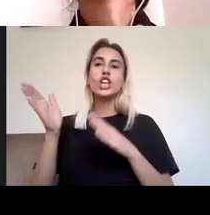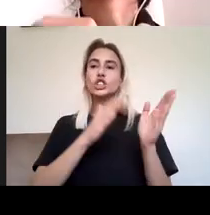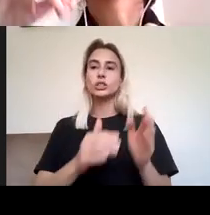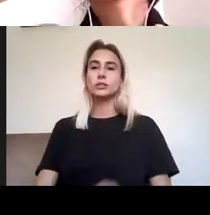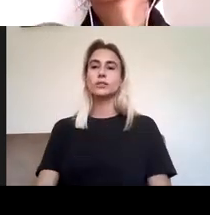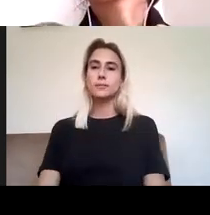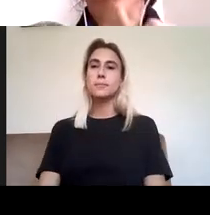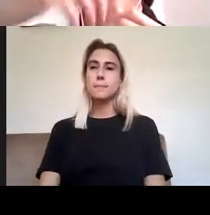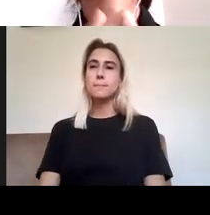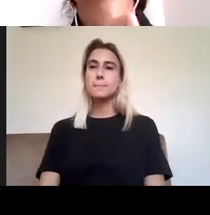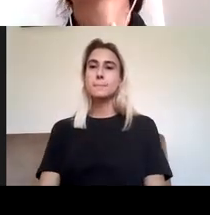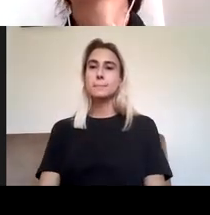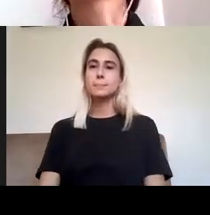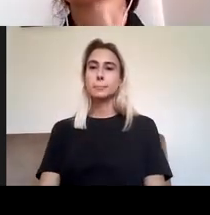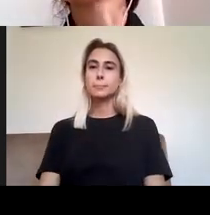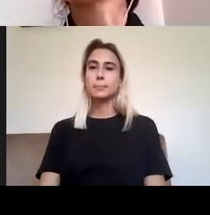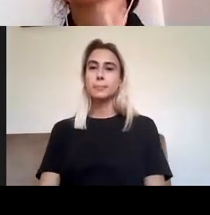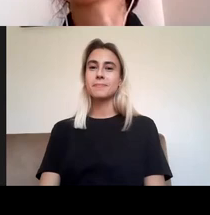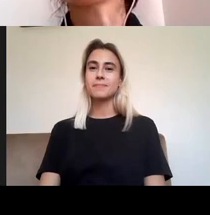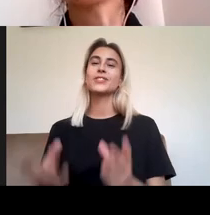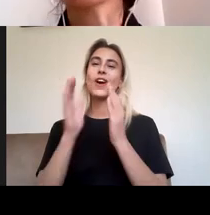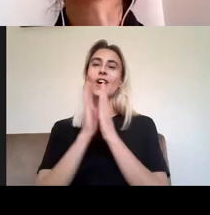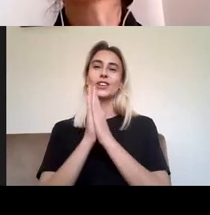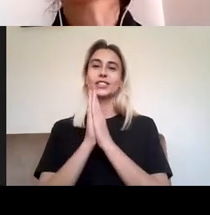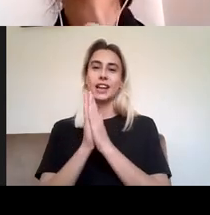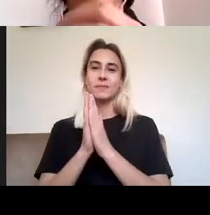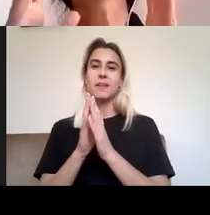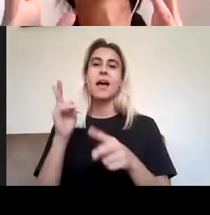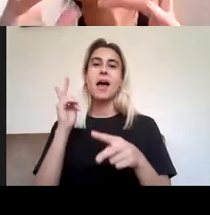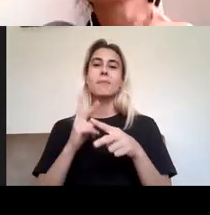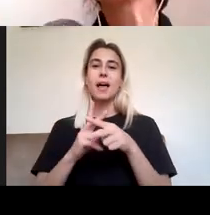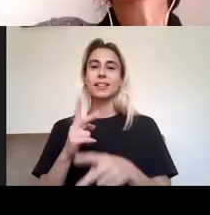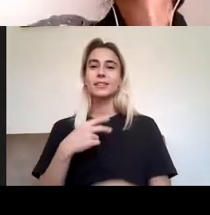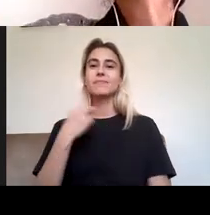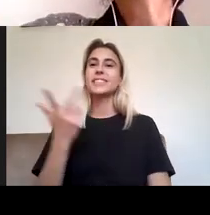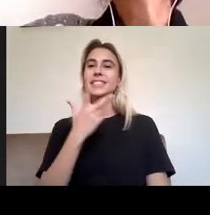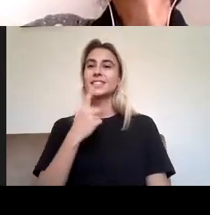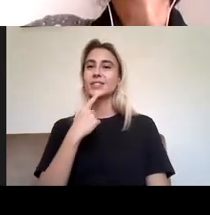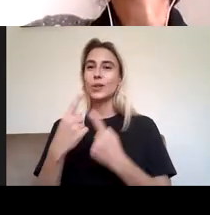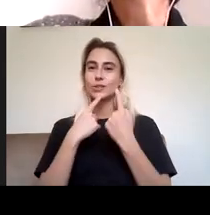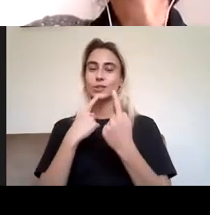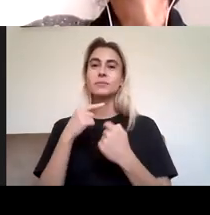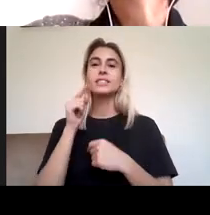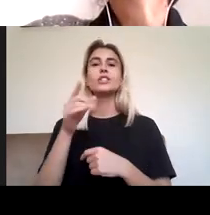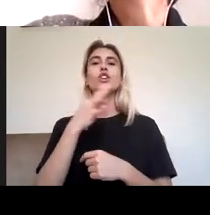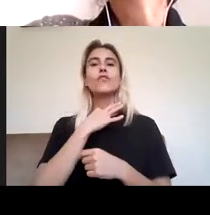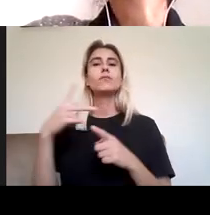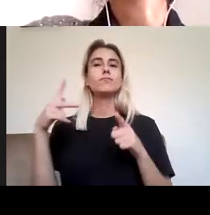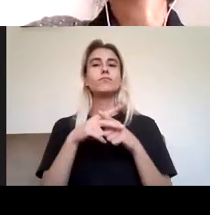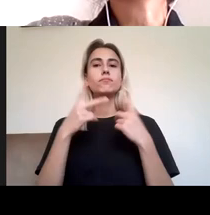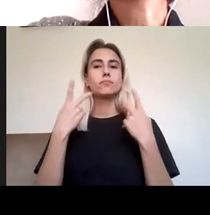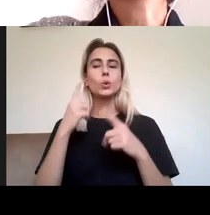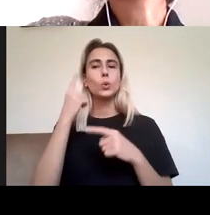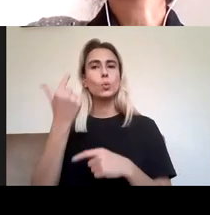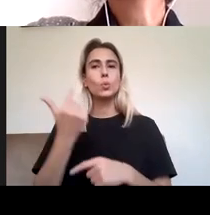biraz yavaş olabilir miyiz? Çok özür dilerim. Hemen biraz hızlı konuşuyorum. Siz lütfen şey yapın, uyarın